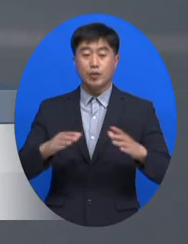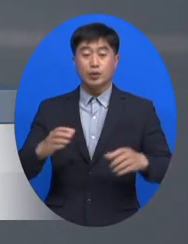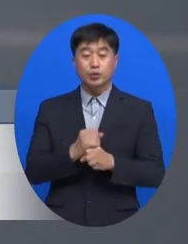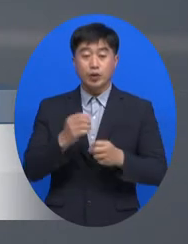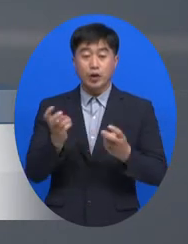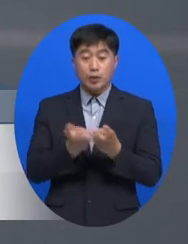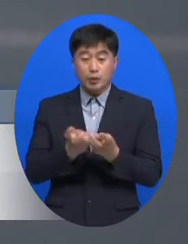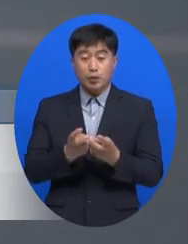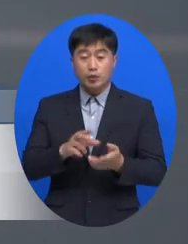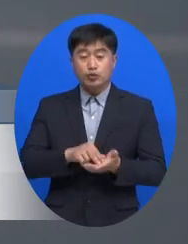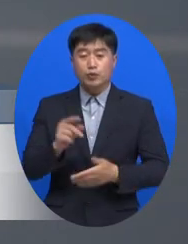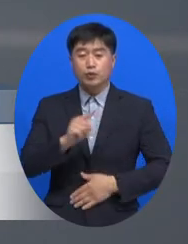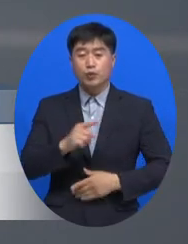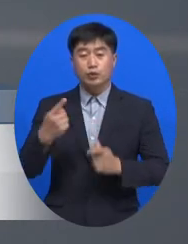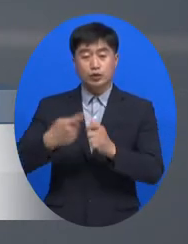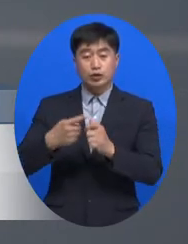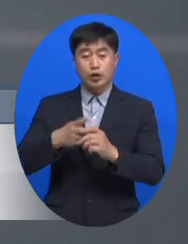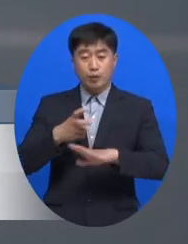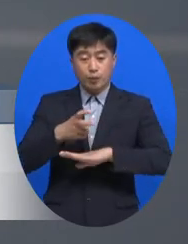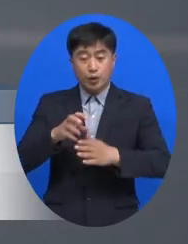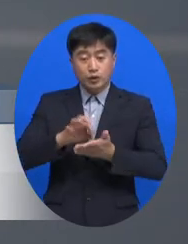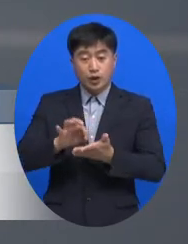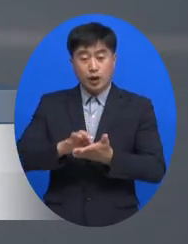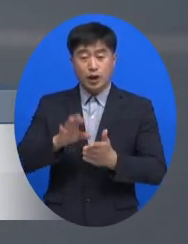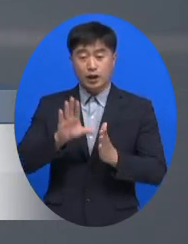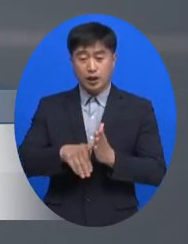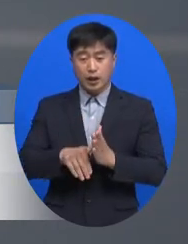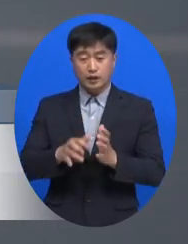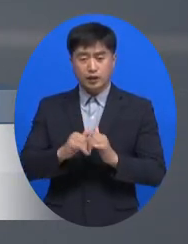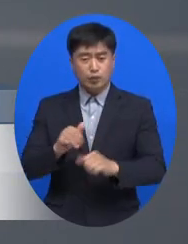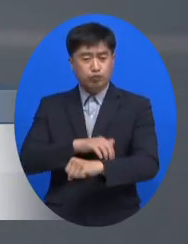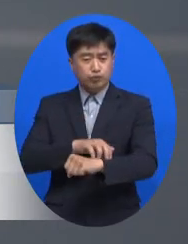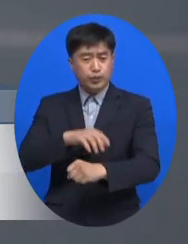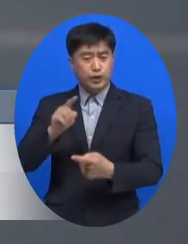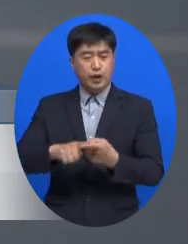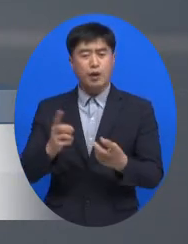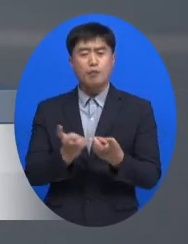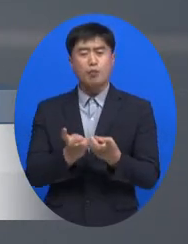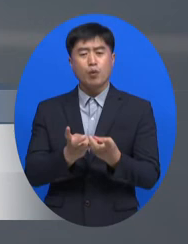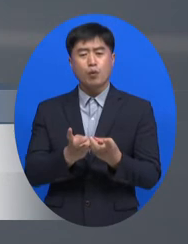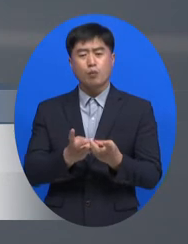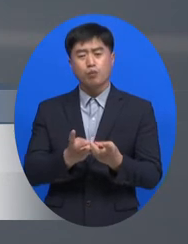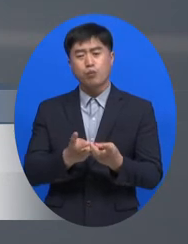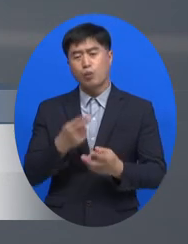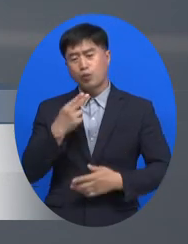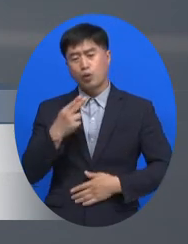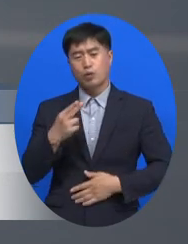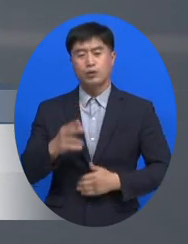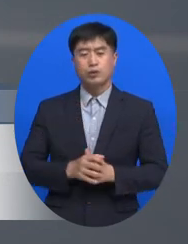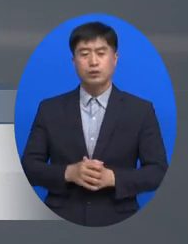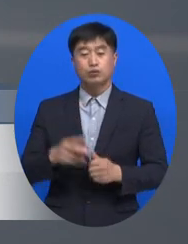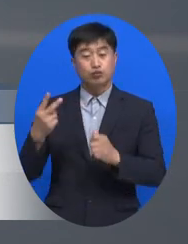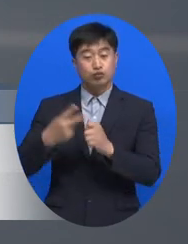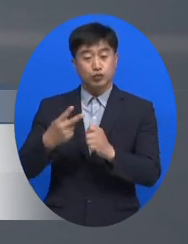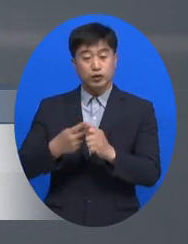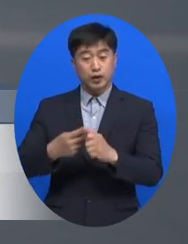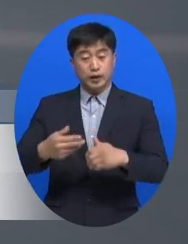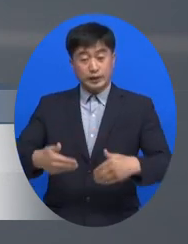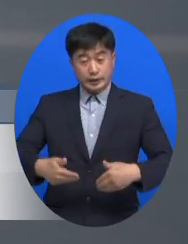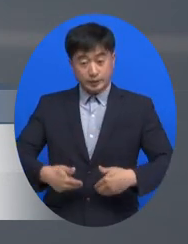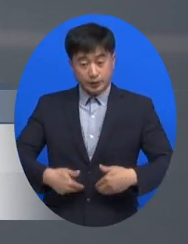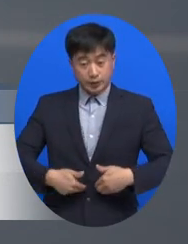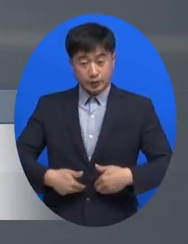이번 종합대책의 문제점은 첫째, 버스 이용 시민 불편에 대한 대책이 없다는 점입니다.